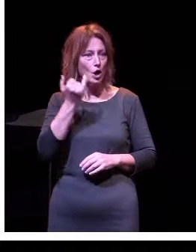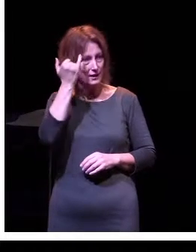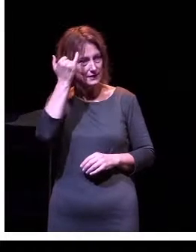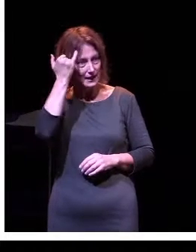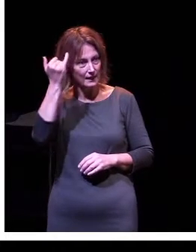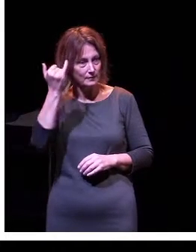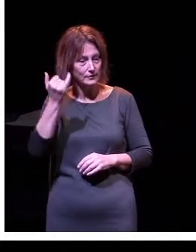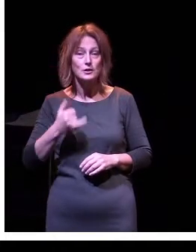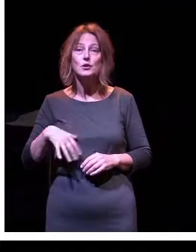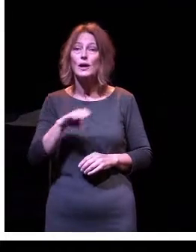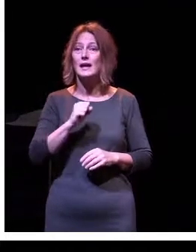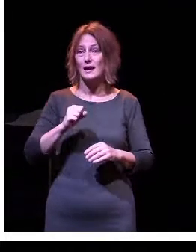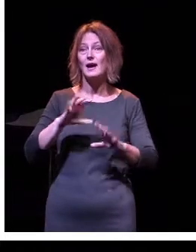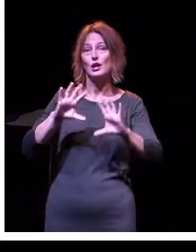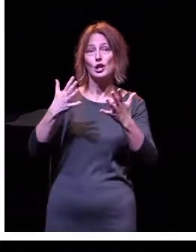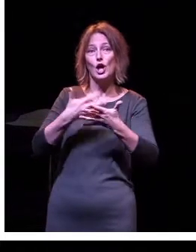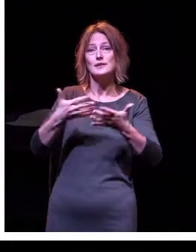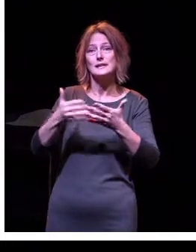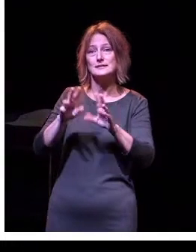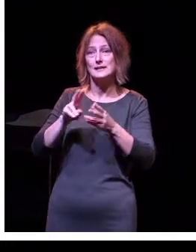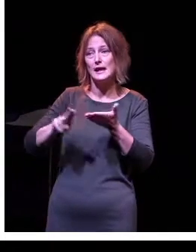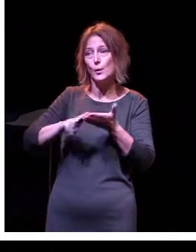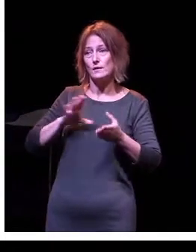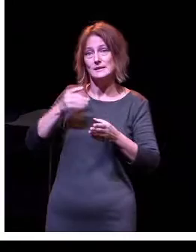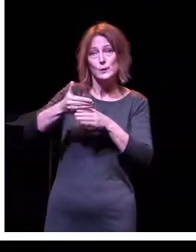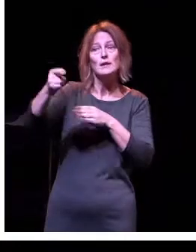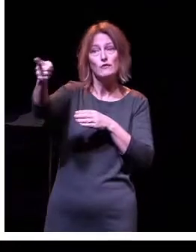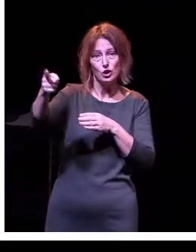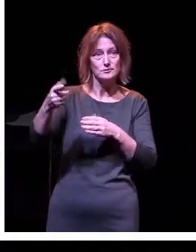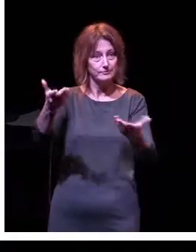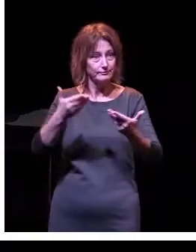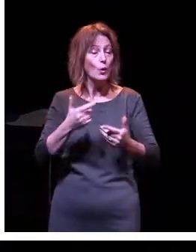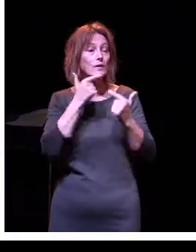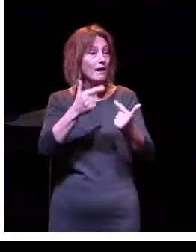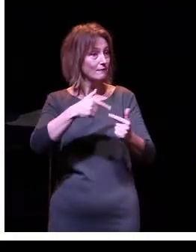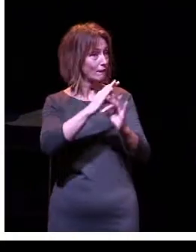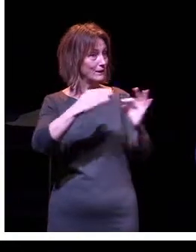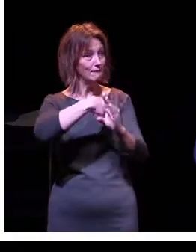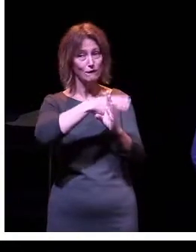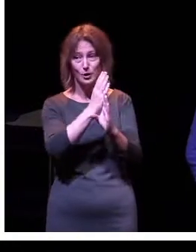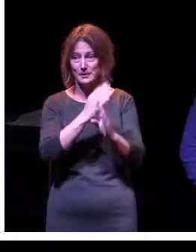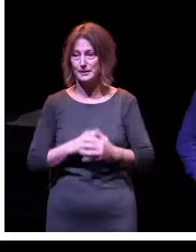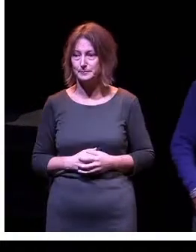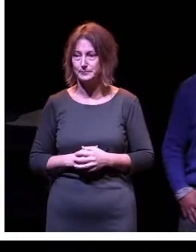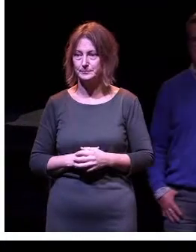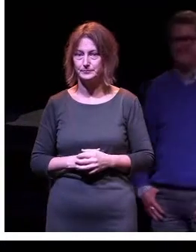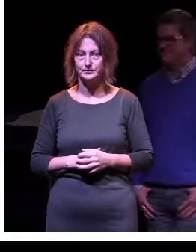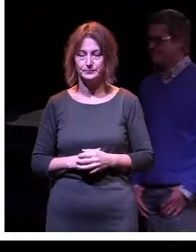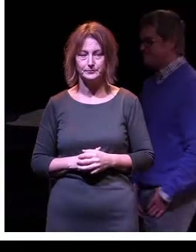klartextredaktion finns där ute, så varmt välkomna. Och jättetack för den här fina förmiddagen. Tack.